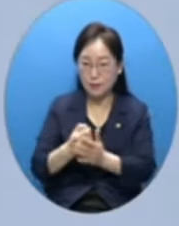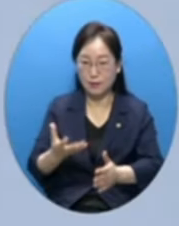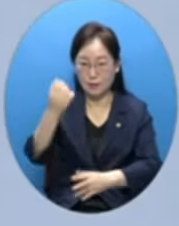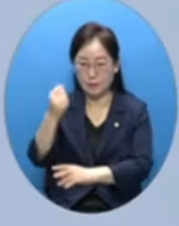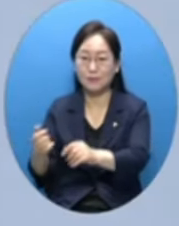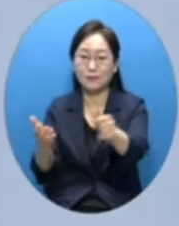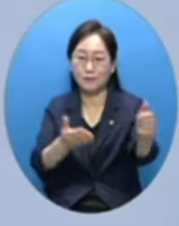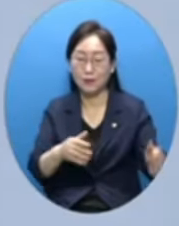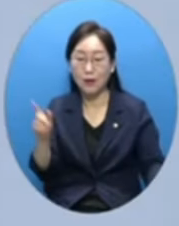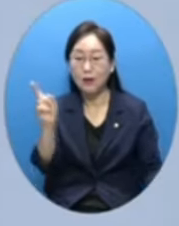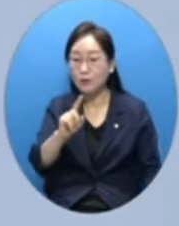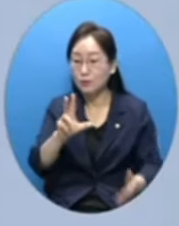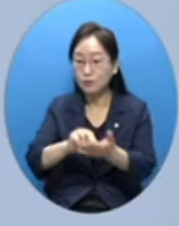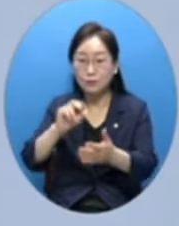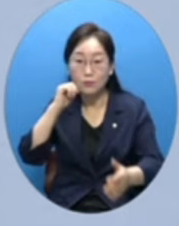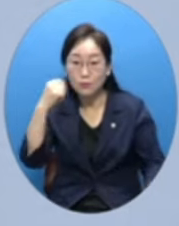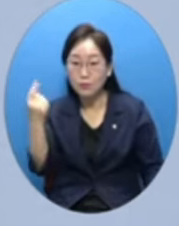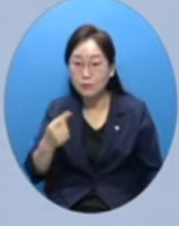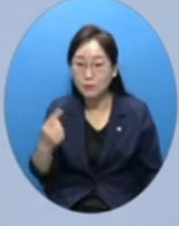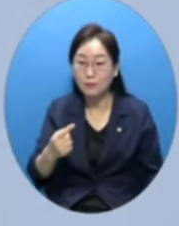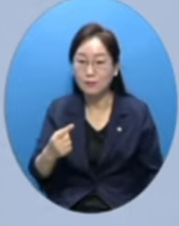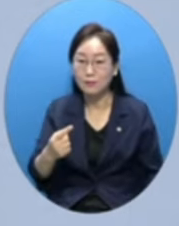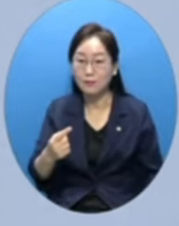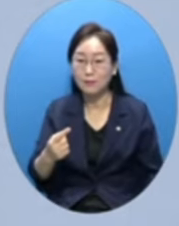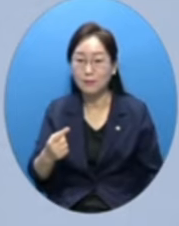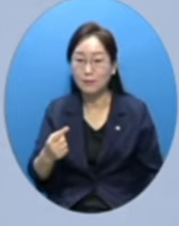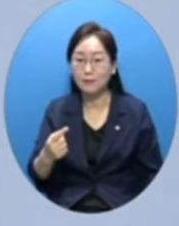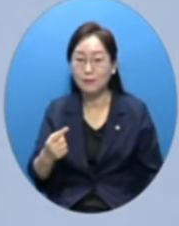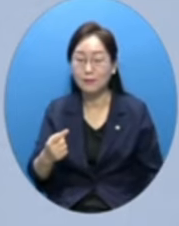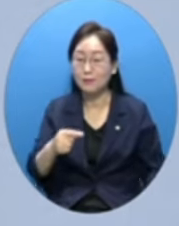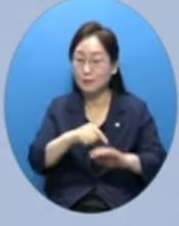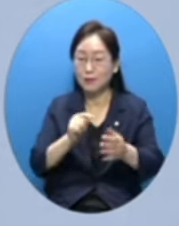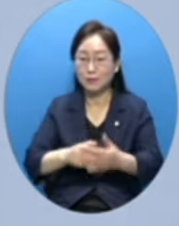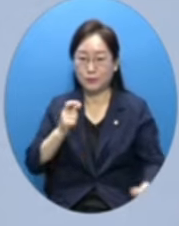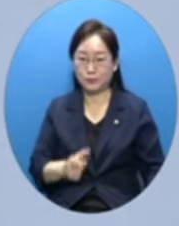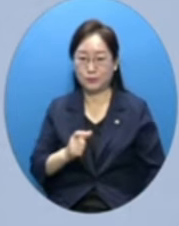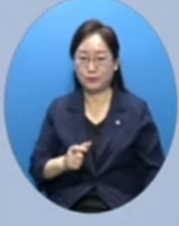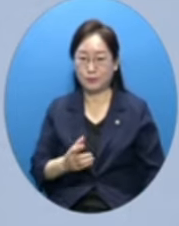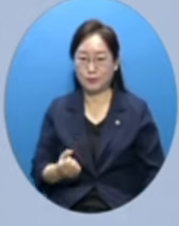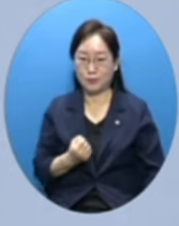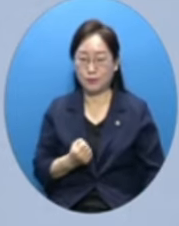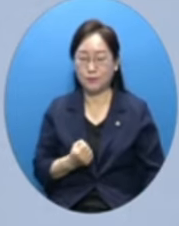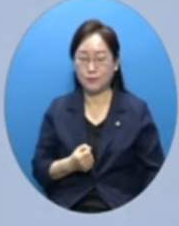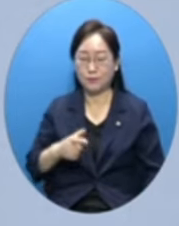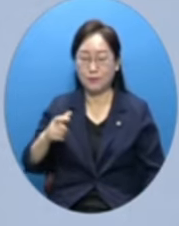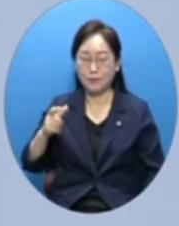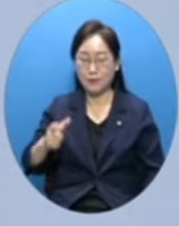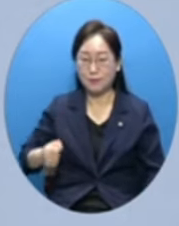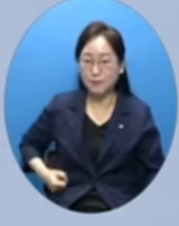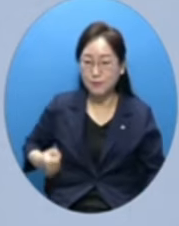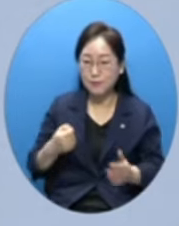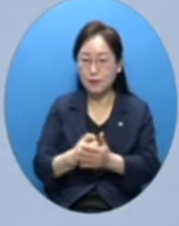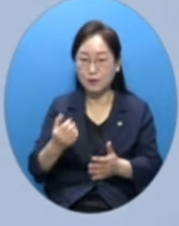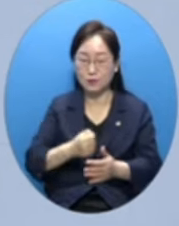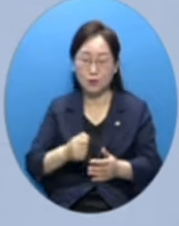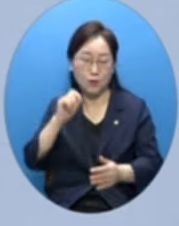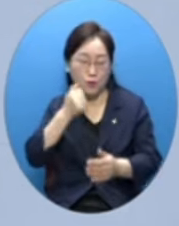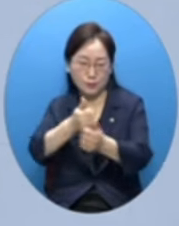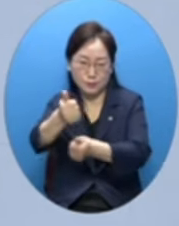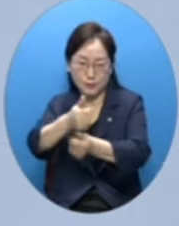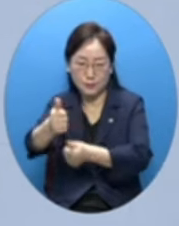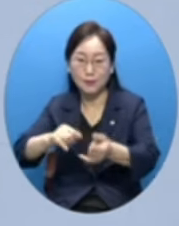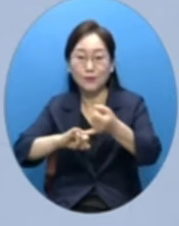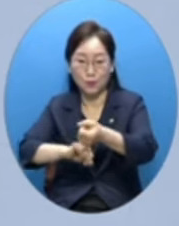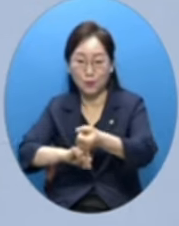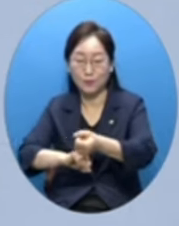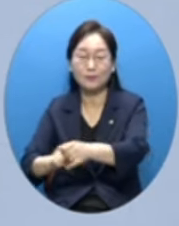하시니다 어 문제와 어려움이 다가와도 마음을 굳건하게 해서 강하고 담대하게 하여 모든 어려움을 이겨 나가는 여러분